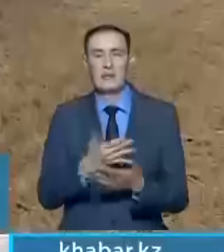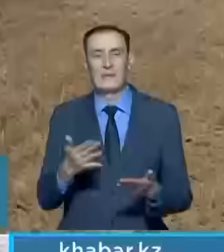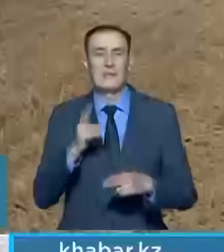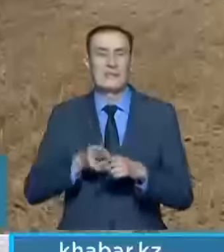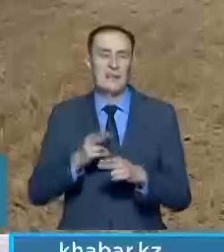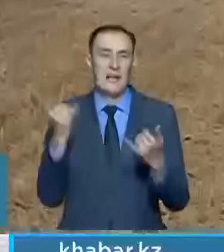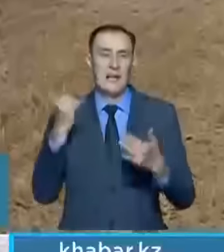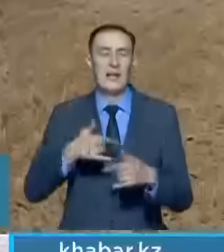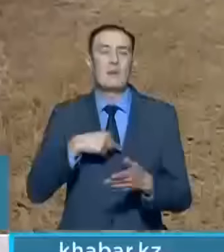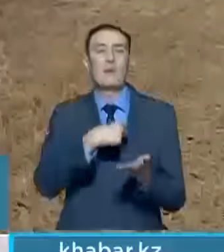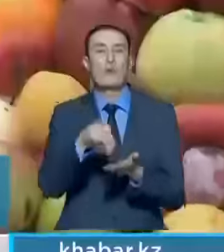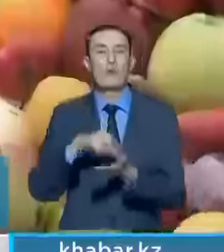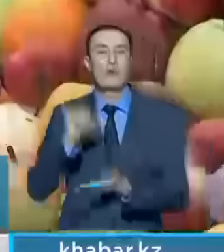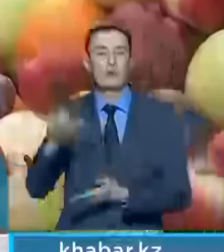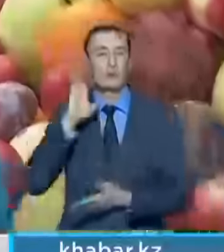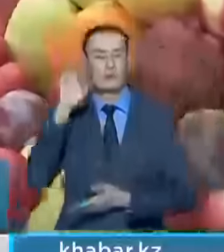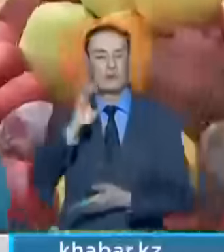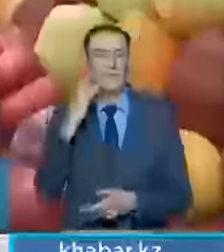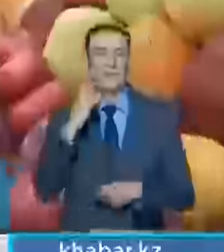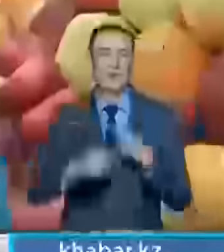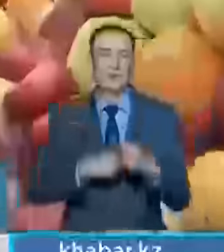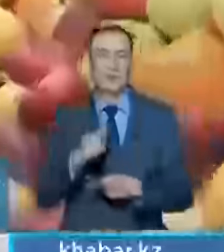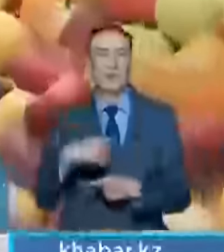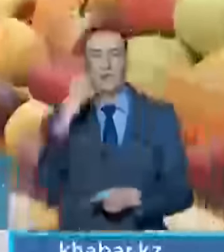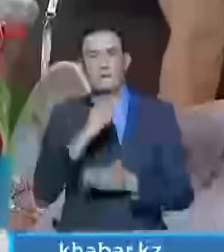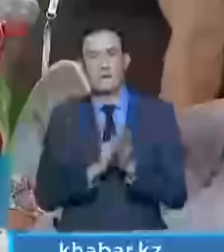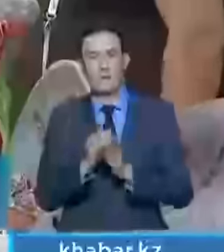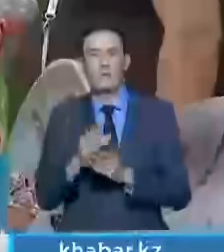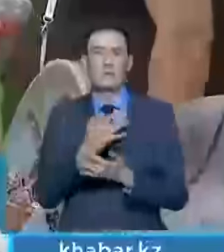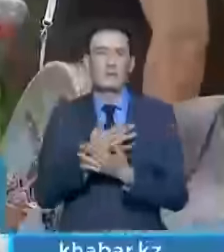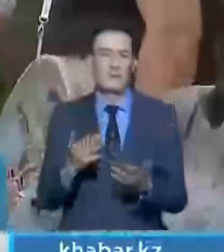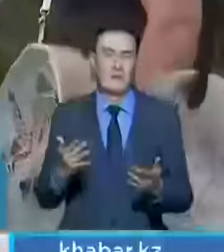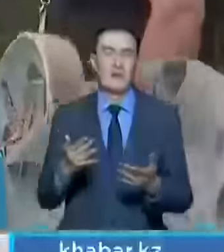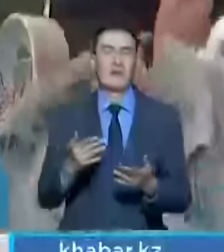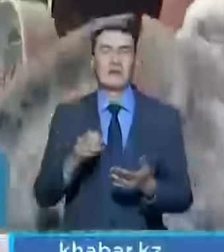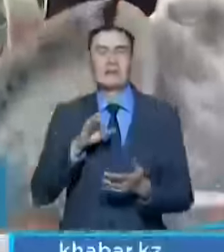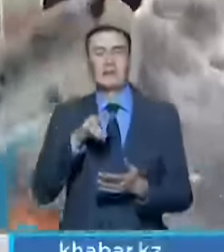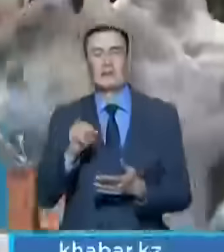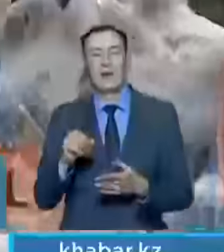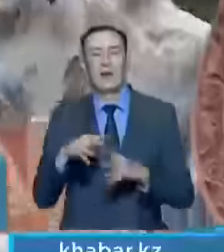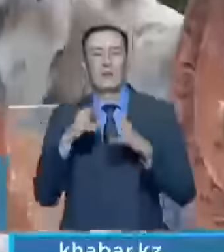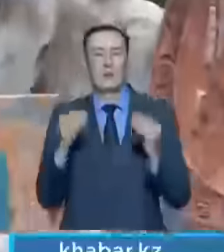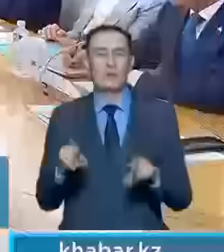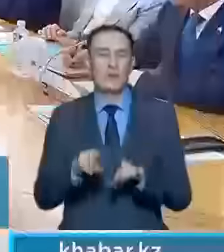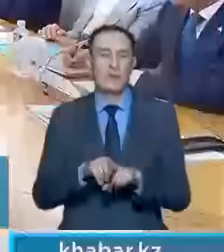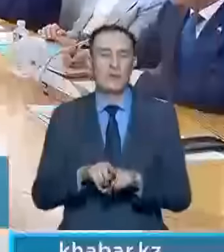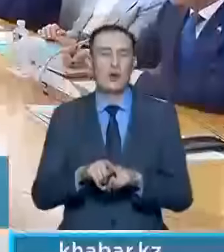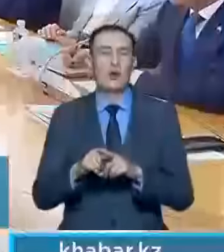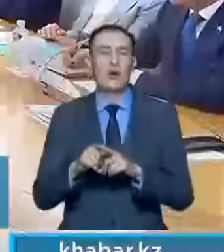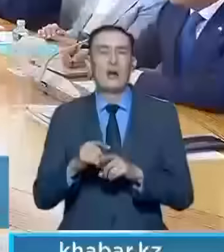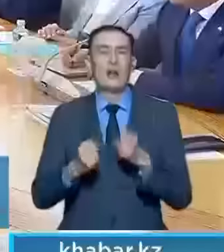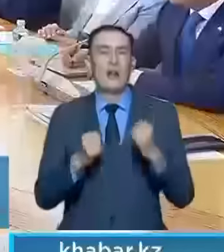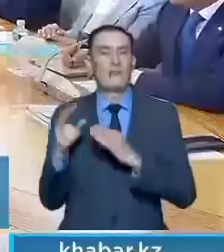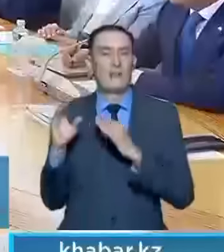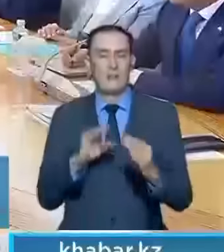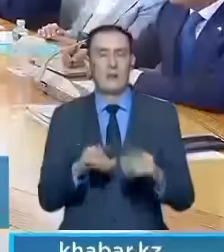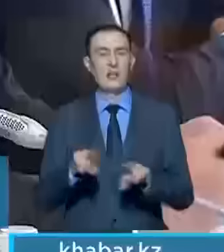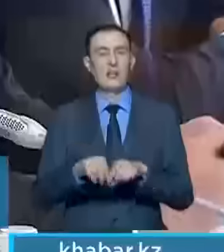стали. Покупаем же мы у узбеков традиционно фрукты, абрикосы, персики, сливы, а еще кузова для автомобилей